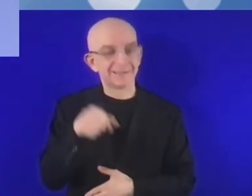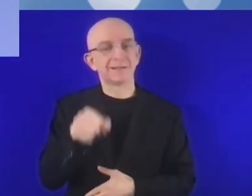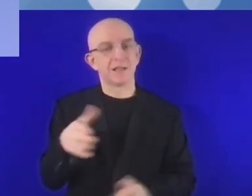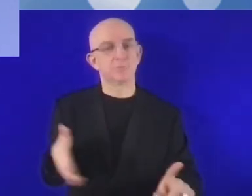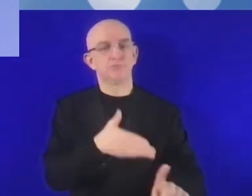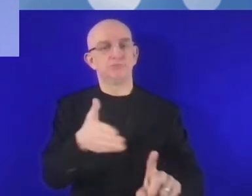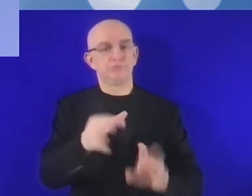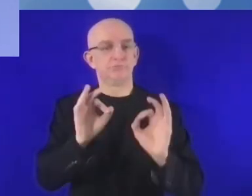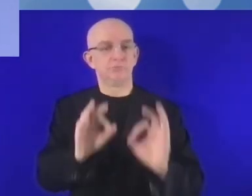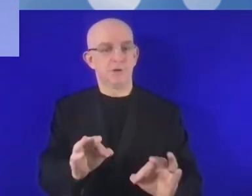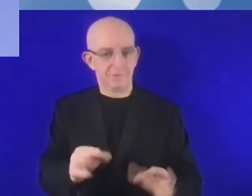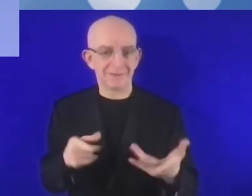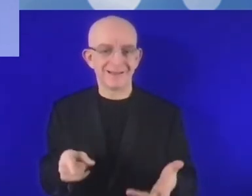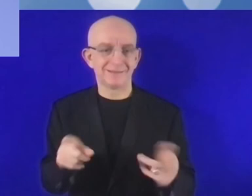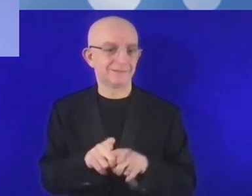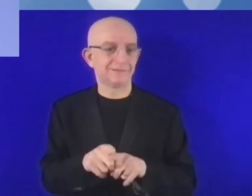بالطبيعة